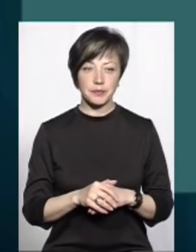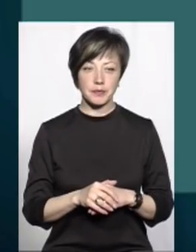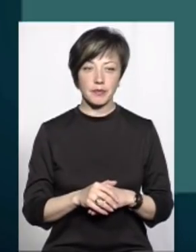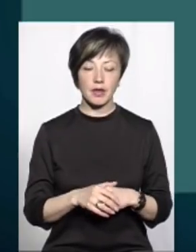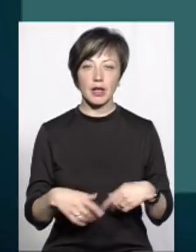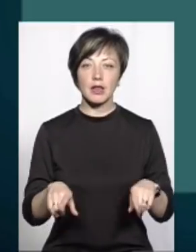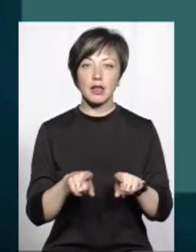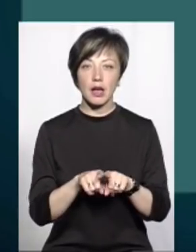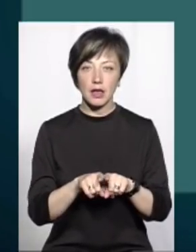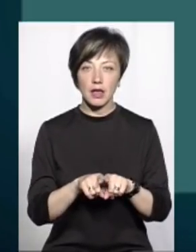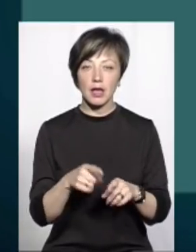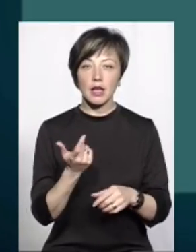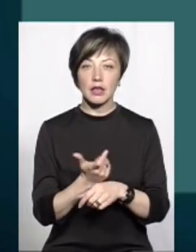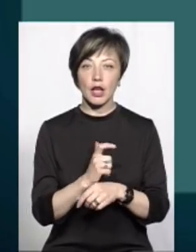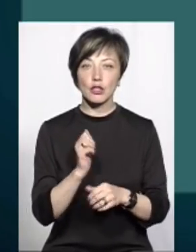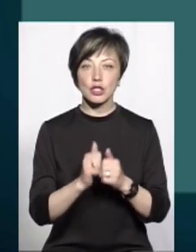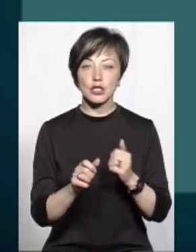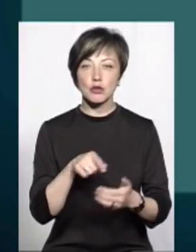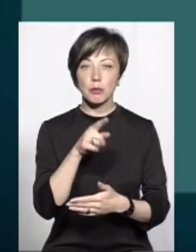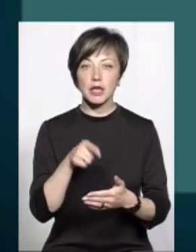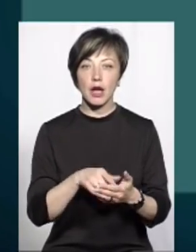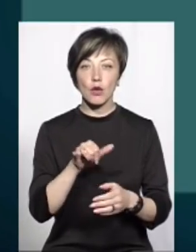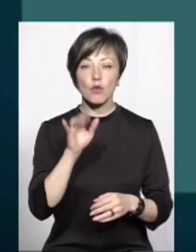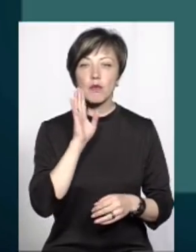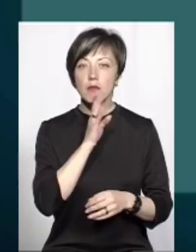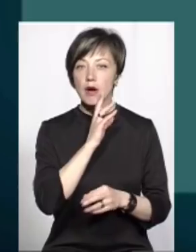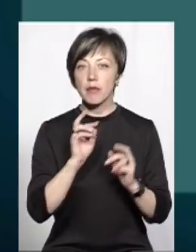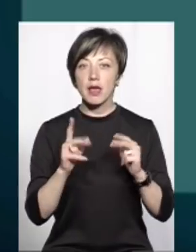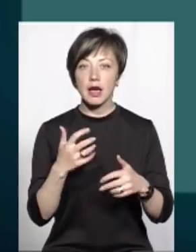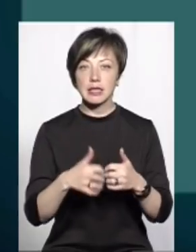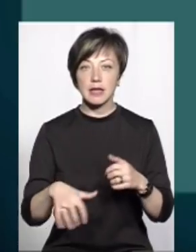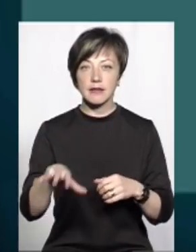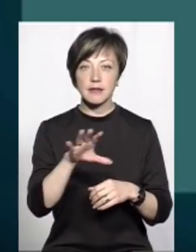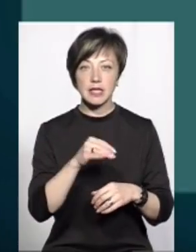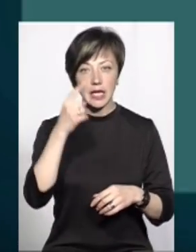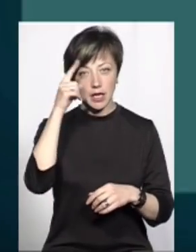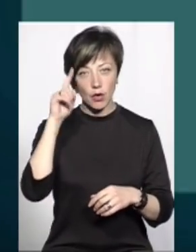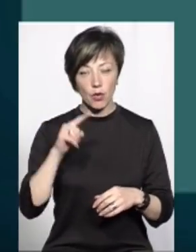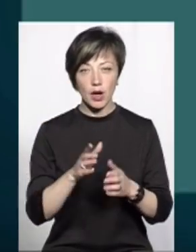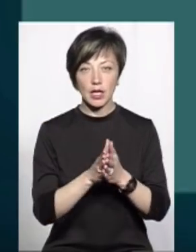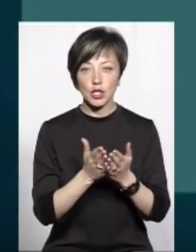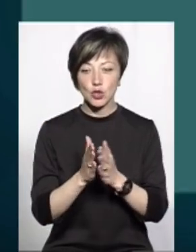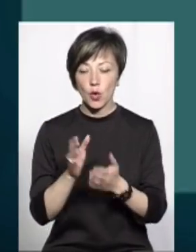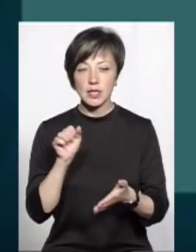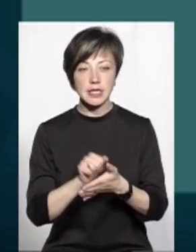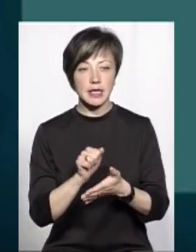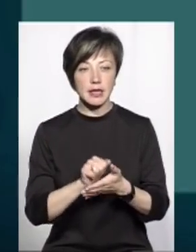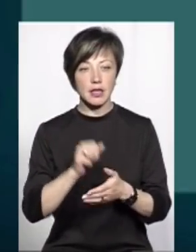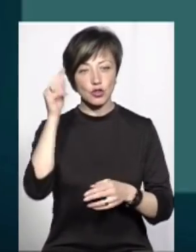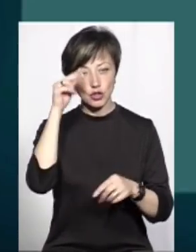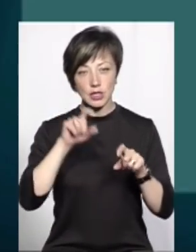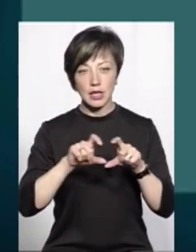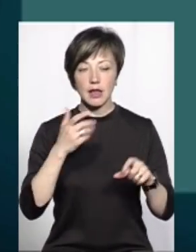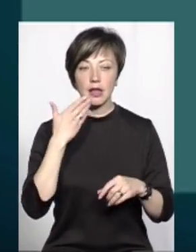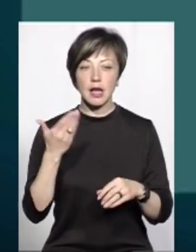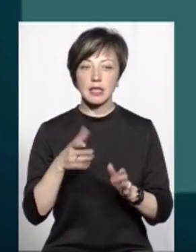таке от найчастіше питання у мам – це як серед отих всіх теорій, книжок, статей, шкіл, лекцій